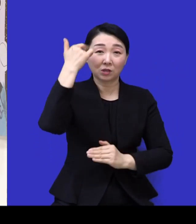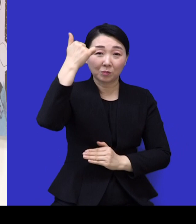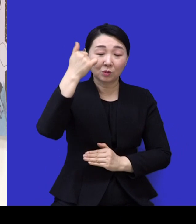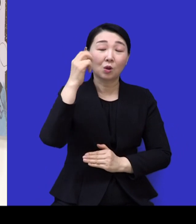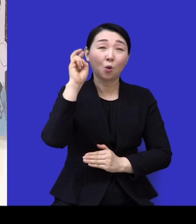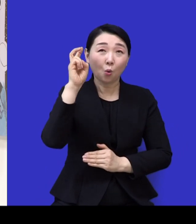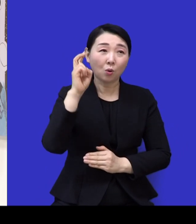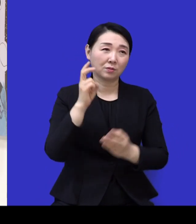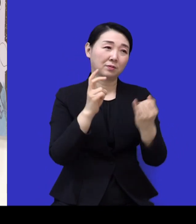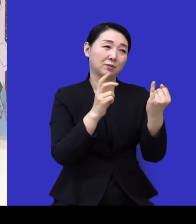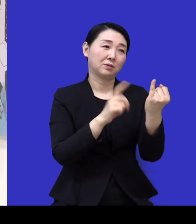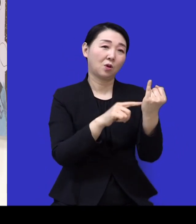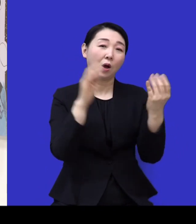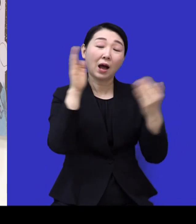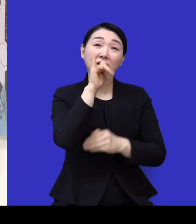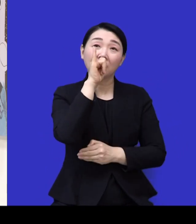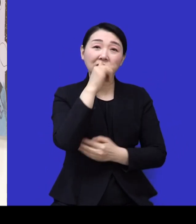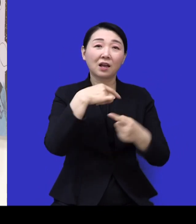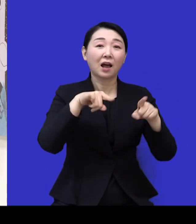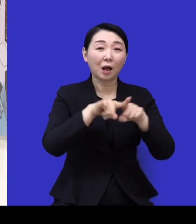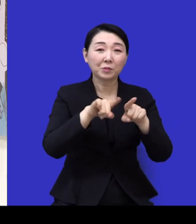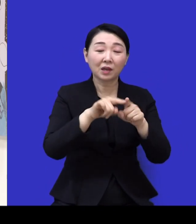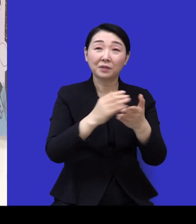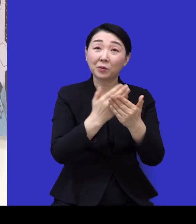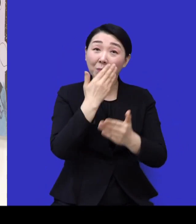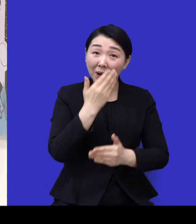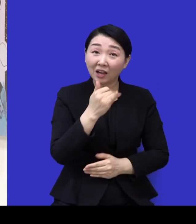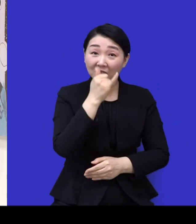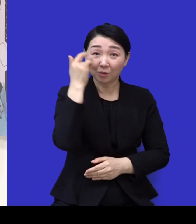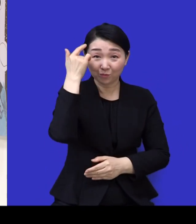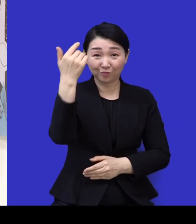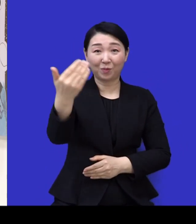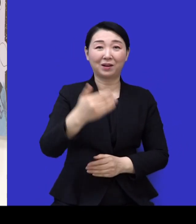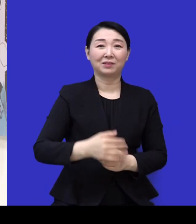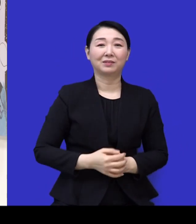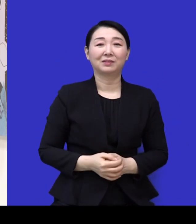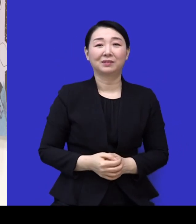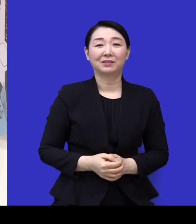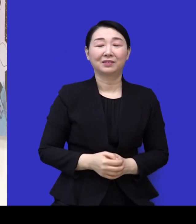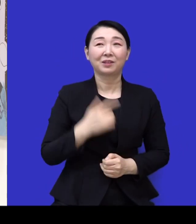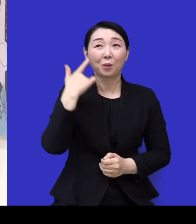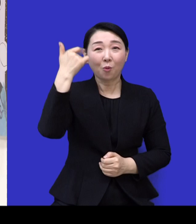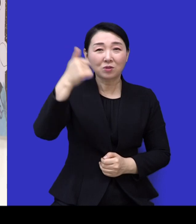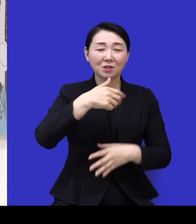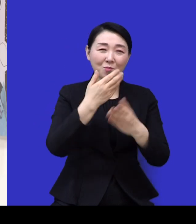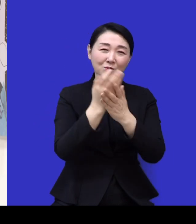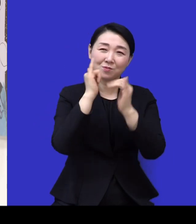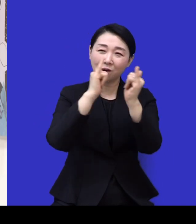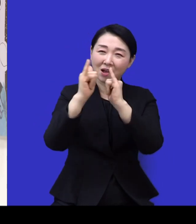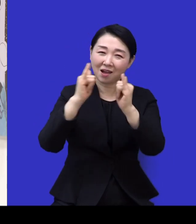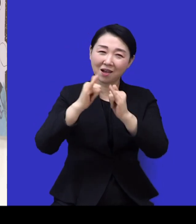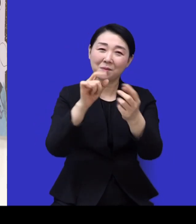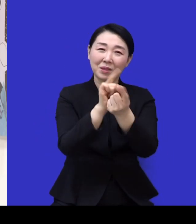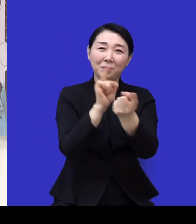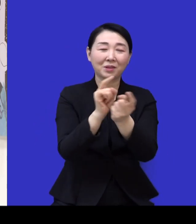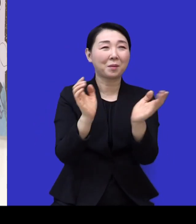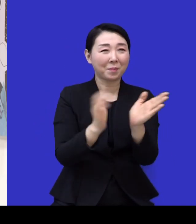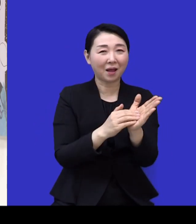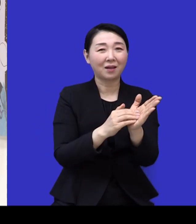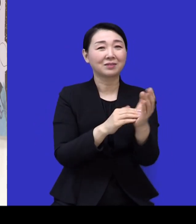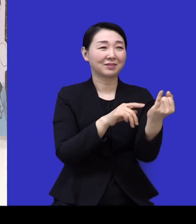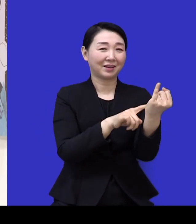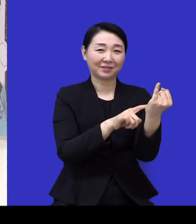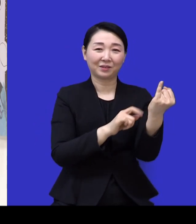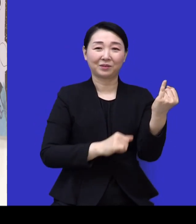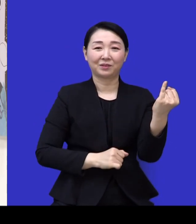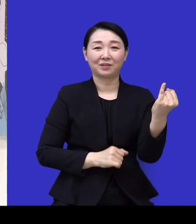그런 학생이 있는데 같이 좀 이렇게 나눠줄 수 있냐고. 그래서 그때 막 그 목사님들이 통화하고 또 만나셔서 그